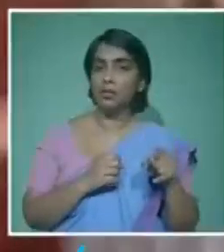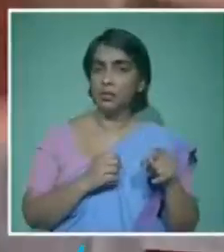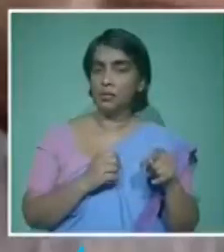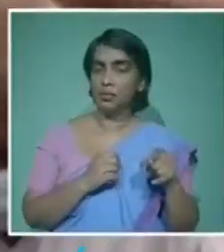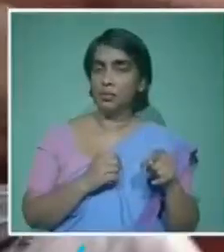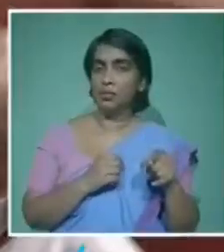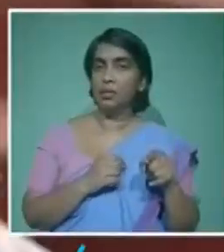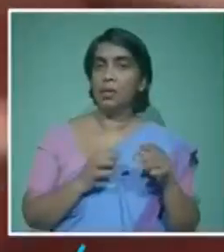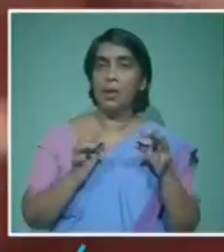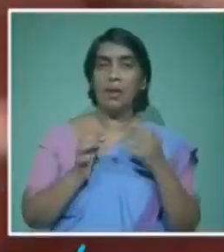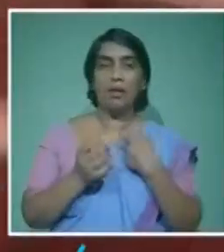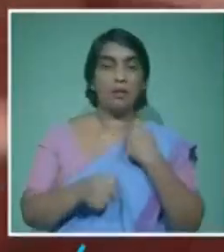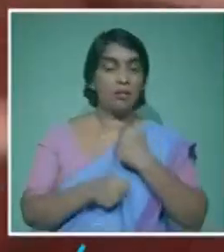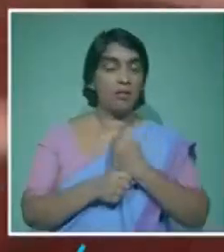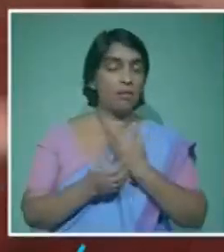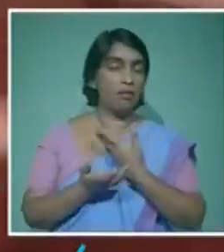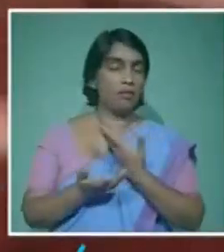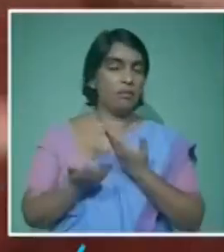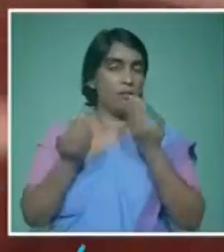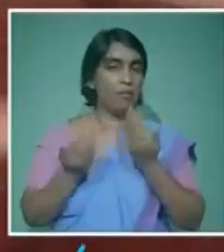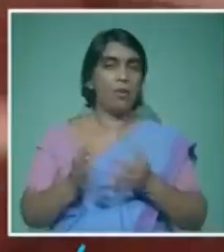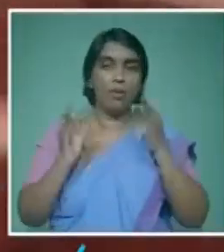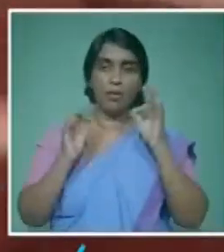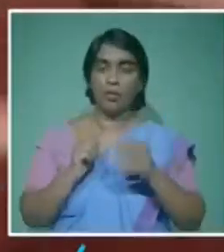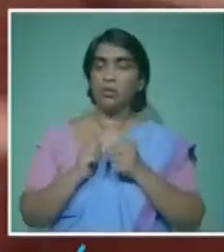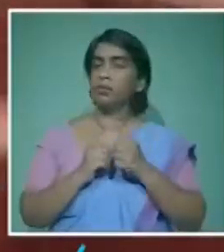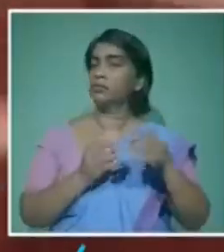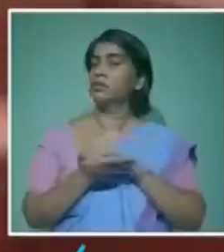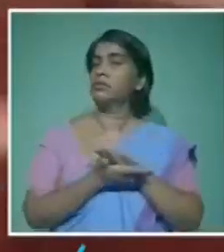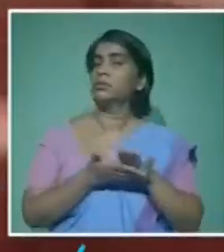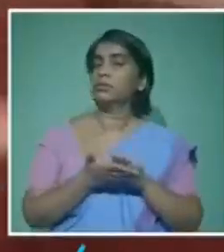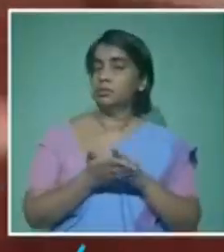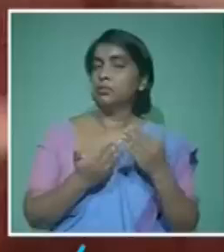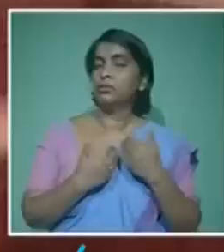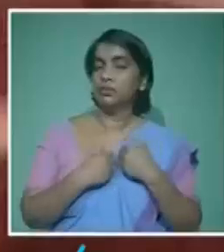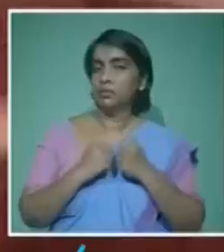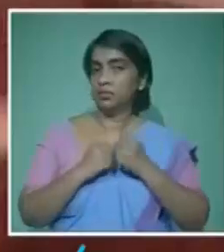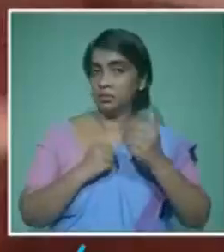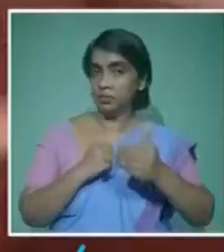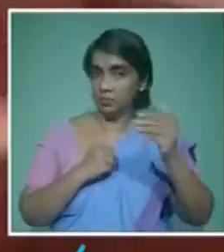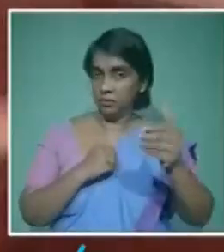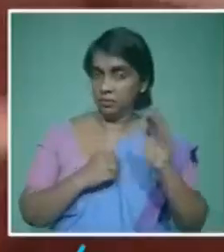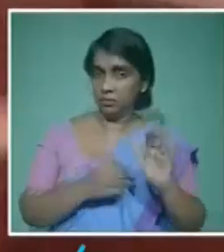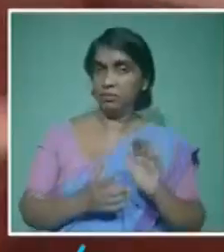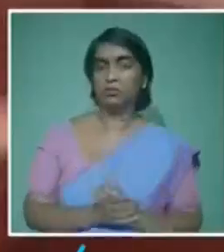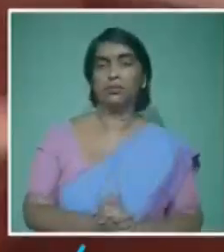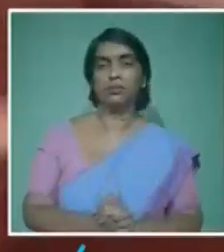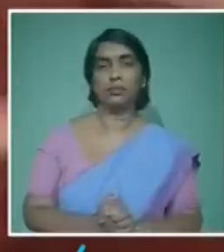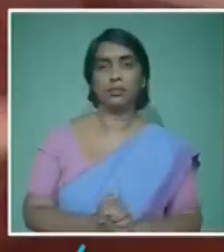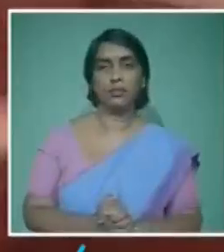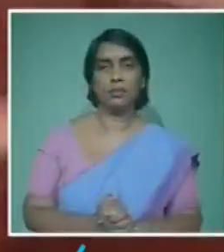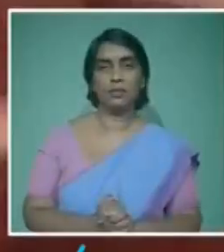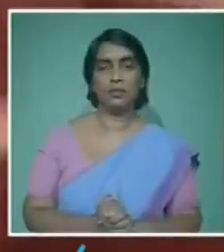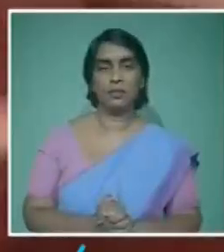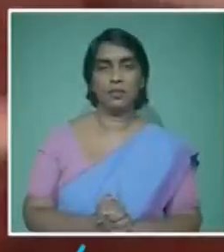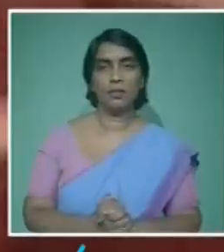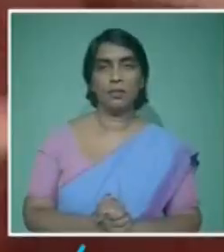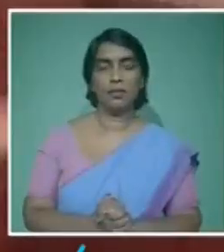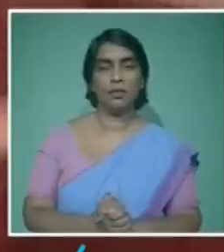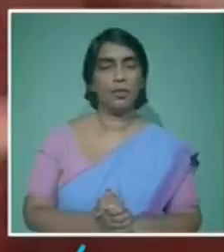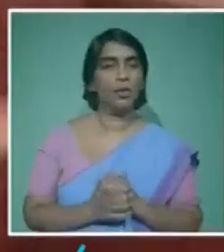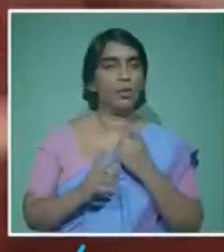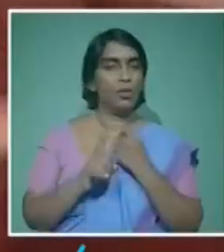வகையில் மேற்கொள்வதற்கான நடவடிக்கைகளை மேற்கொண்டு வருகின்றோம். மேலும் வடக்கில் பருத்தித்துறை, குறுநகர் மற்றும் பேசாலை